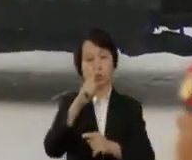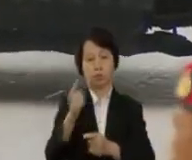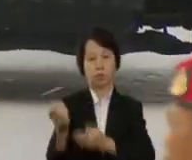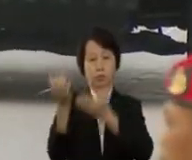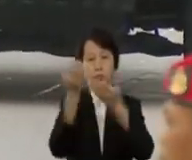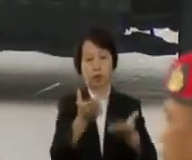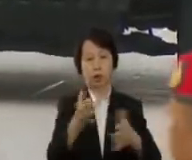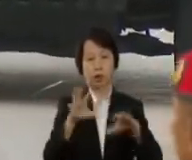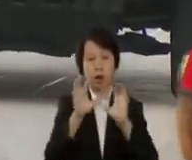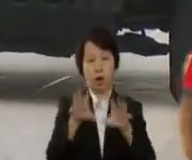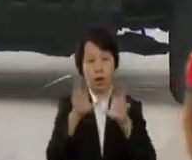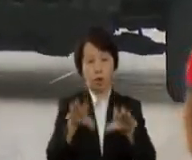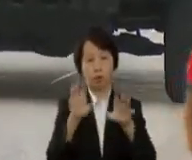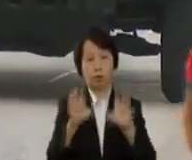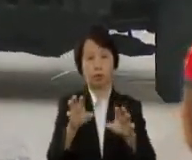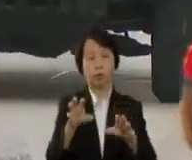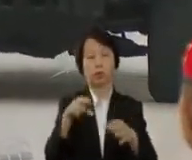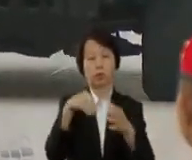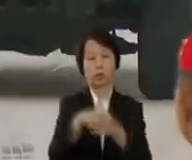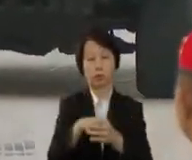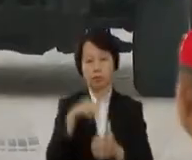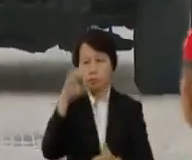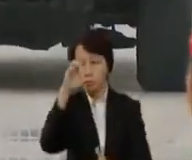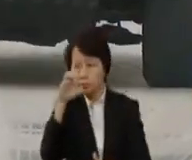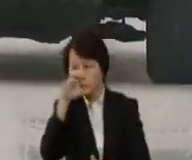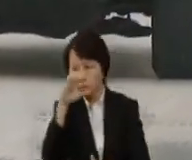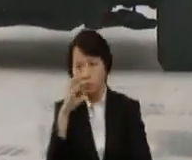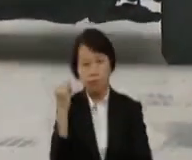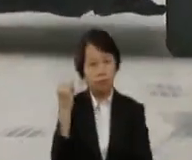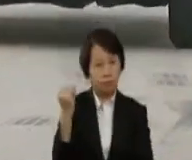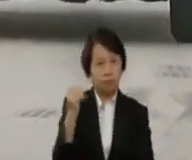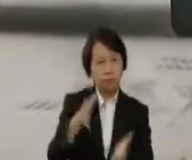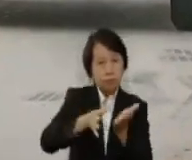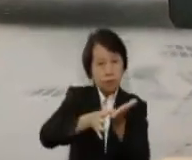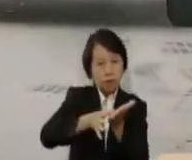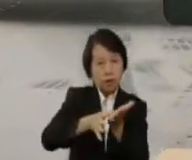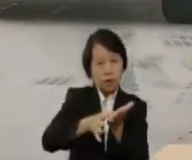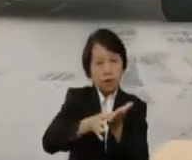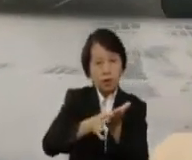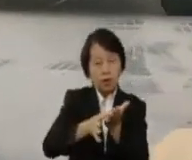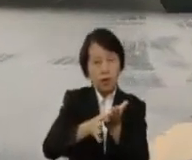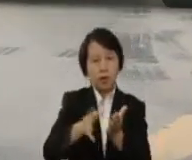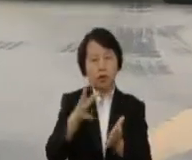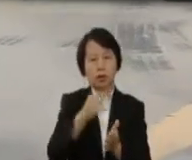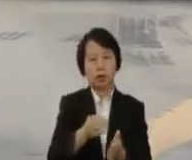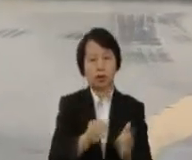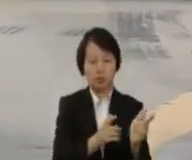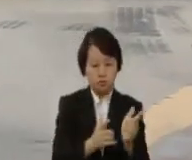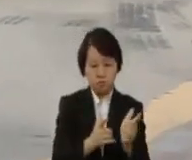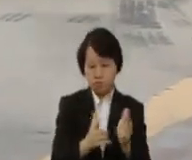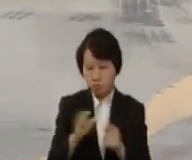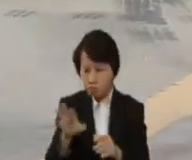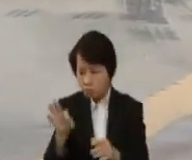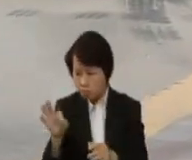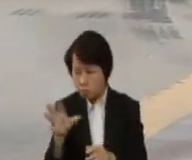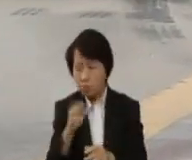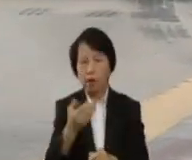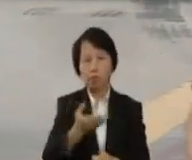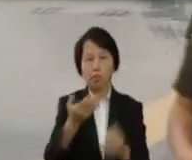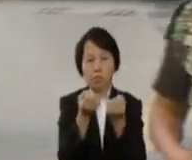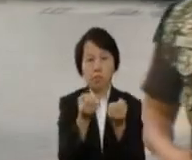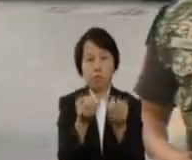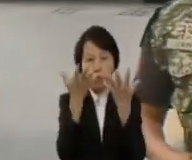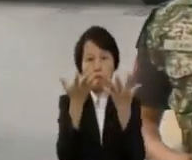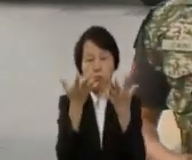membawa anjing-anjing dalam mengesan penjenayah, dada, mayat, senjata api dan bahan